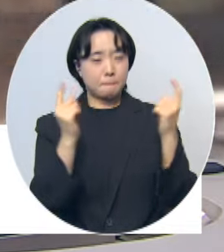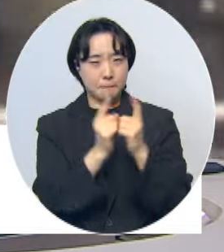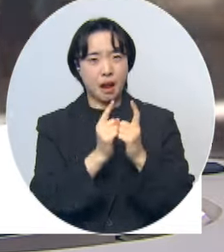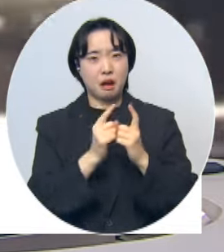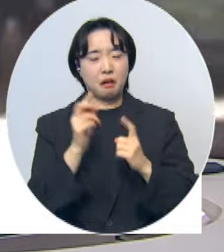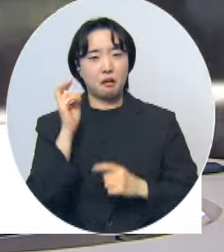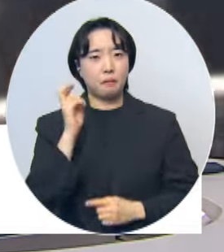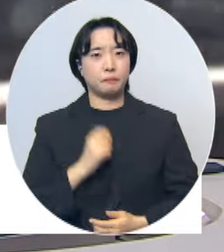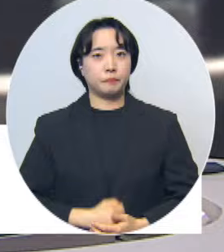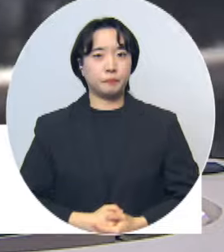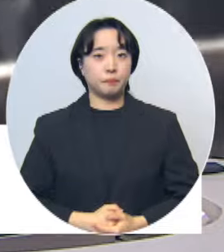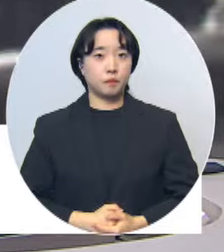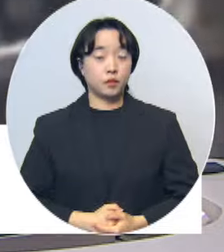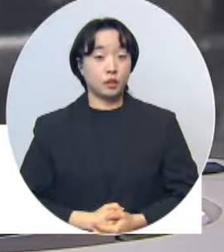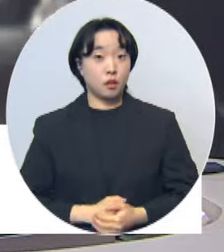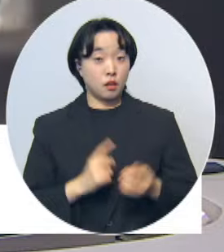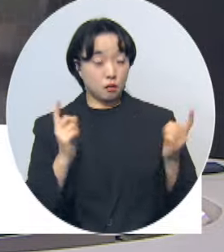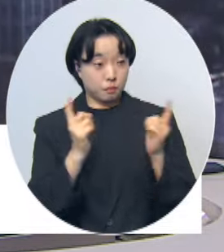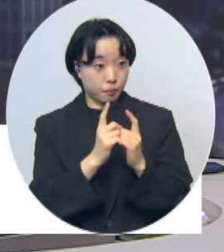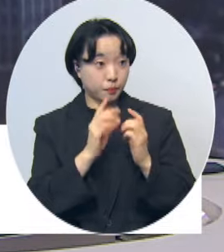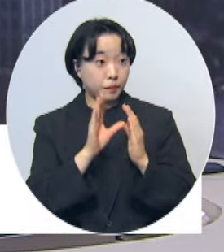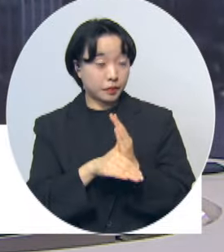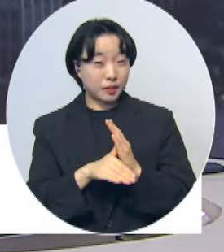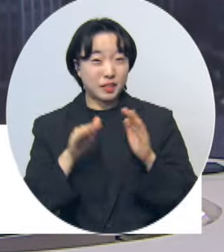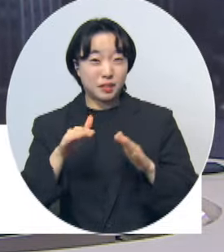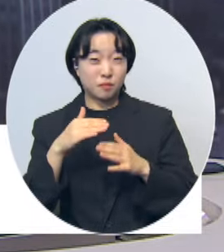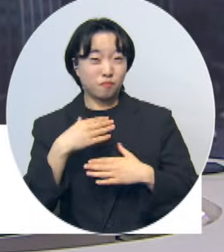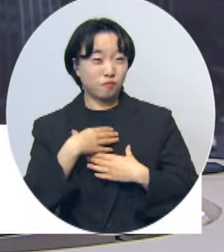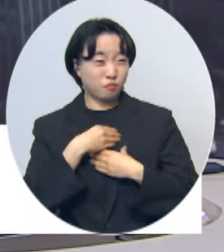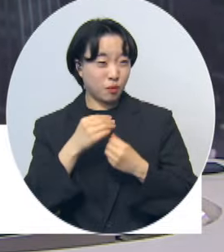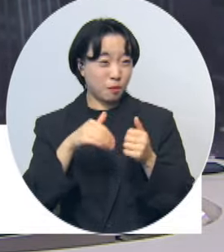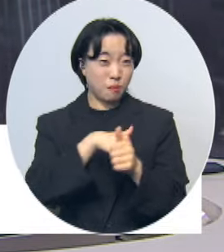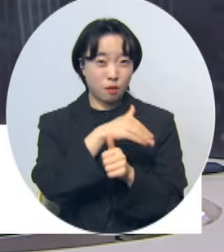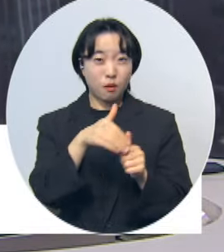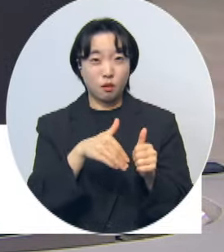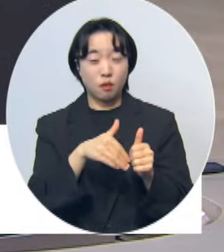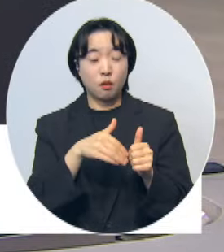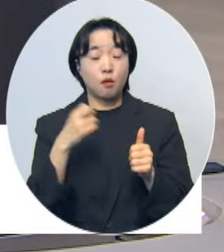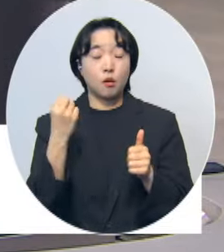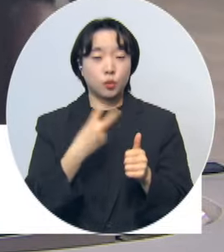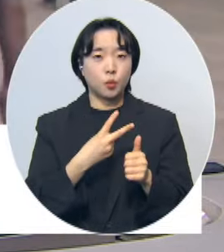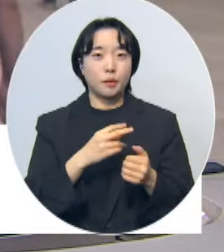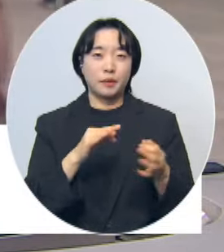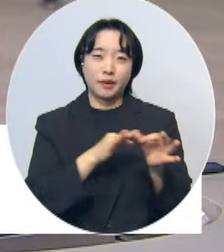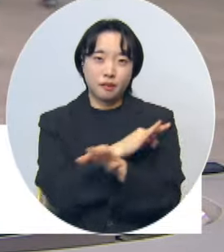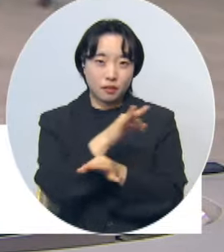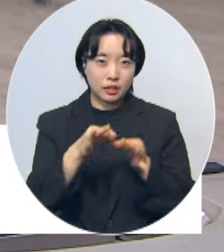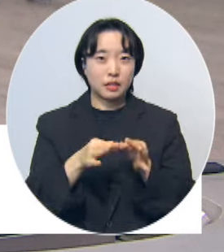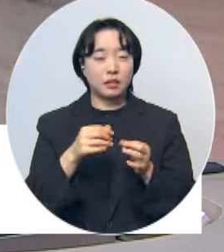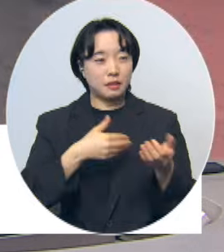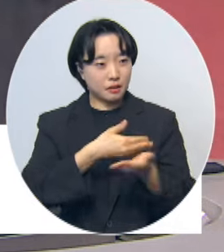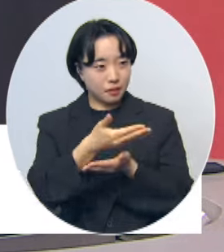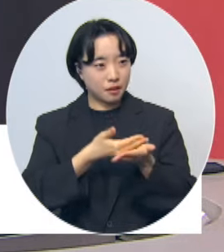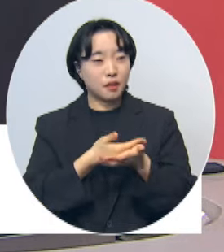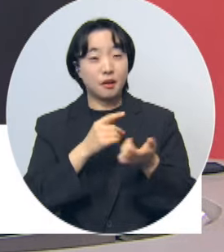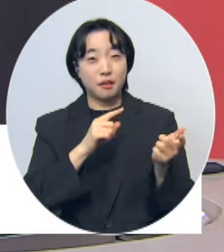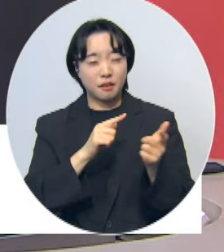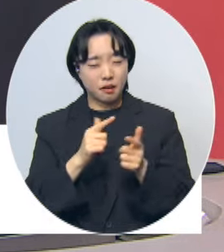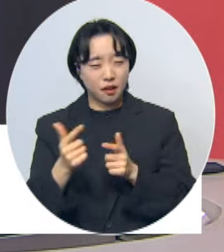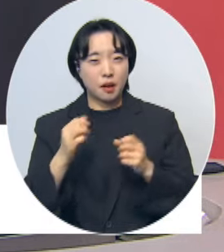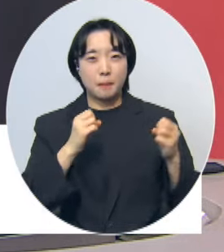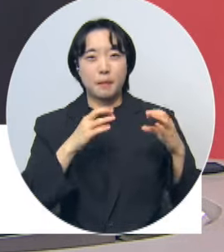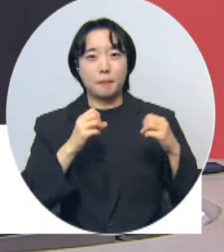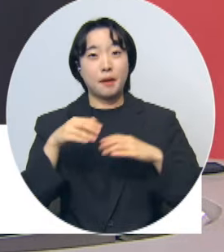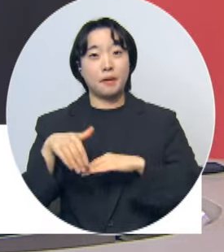간의 군사협력을 포함한 안보 현안은 물론이고 경제와 인적 교류 등 한중 간의 다양한 협력 방안들이